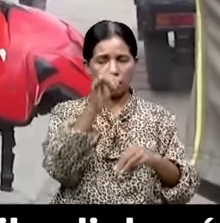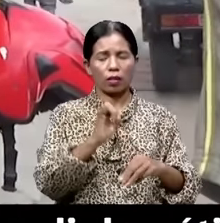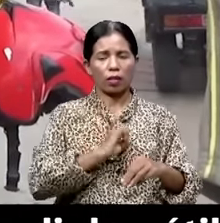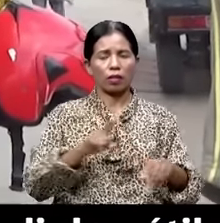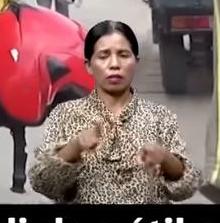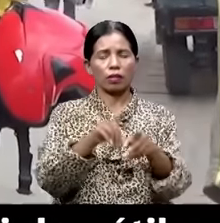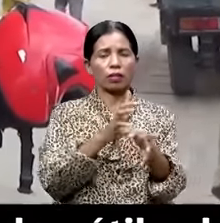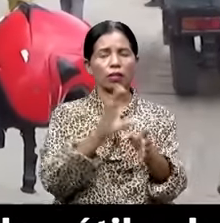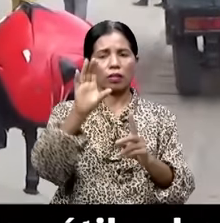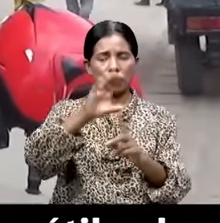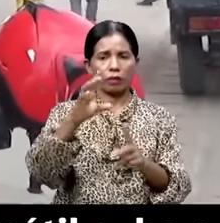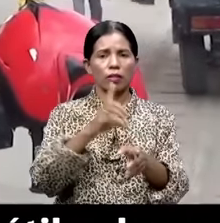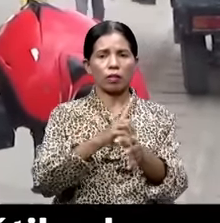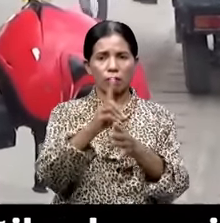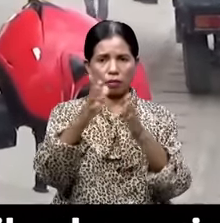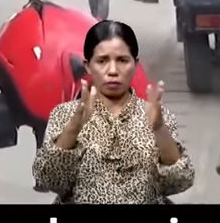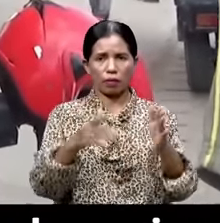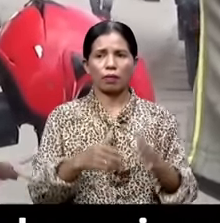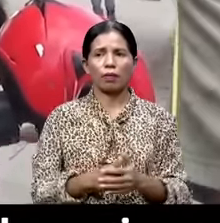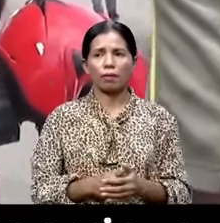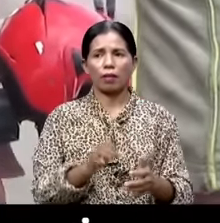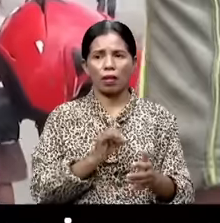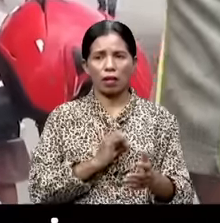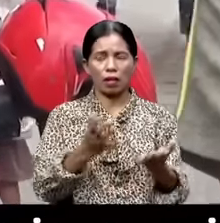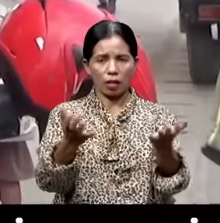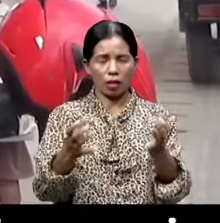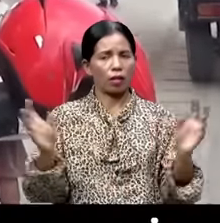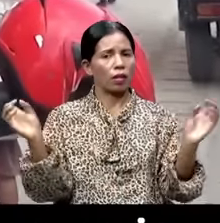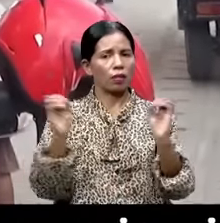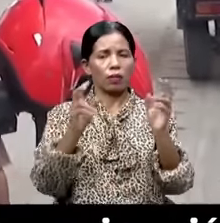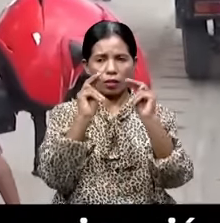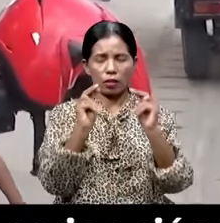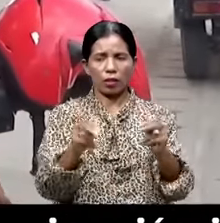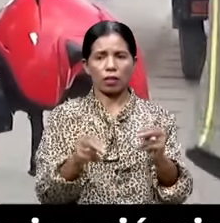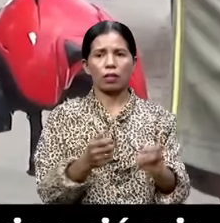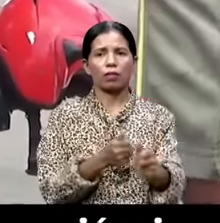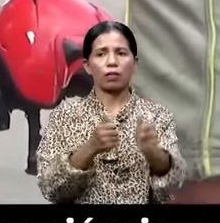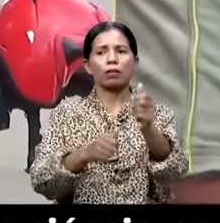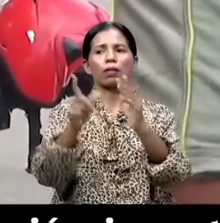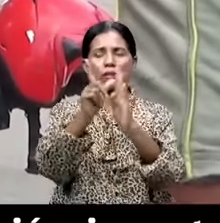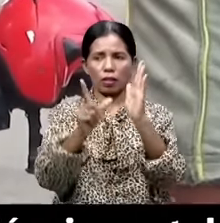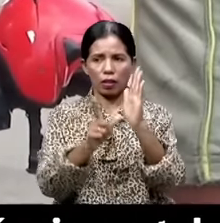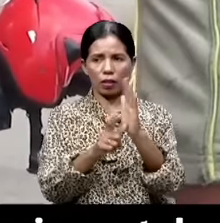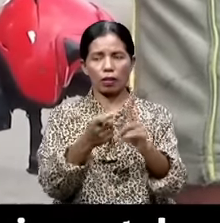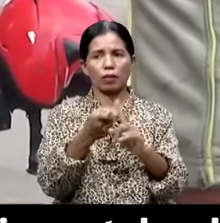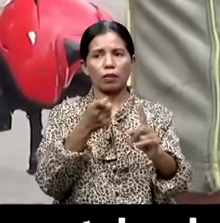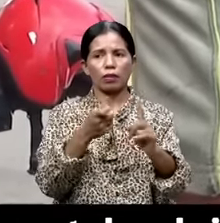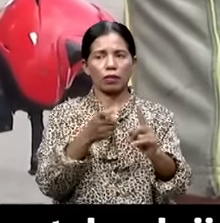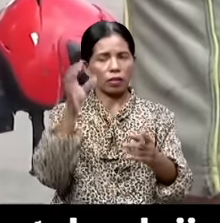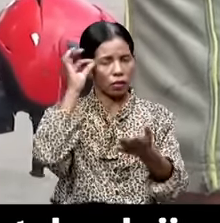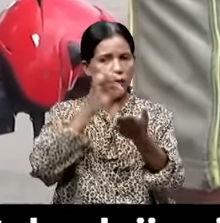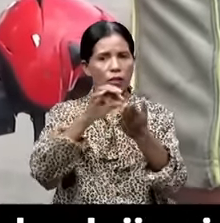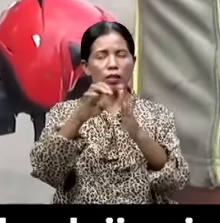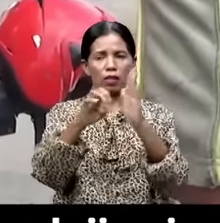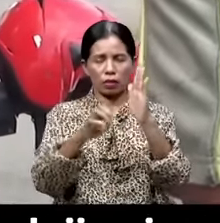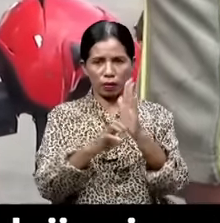chefe departamento, e a cara que lapui tem que cumprir, orre. O si sosnesa secretaria está o